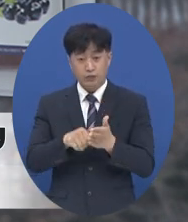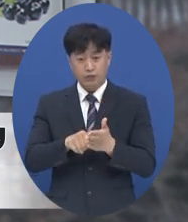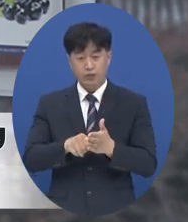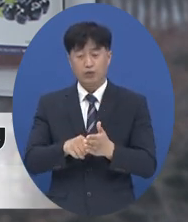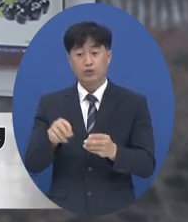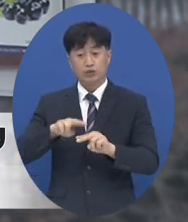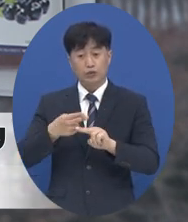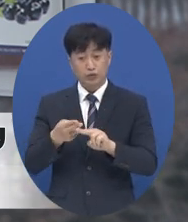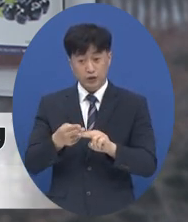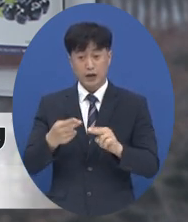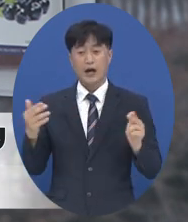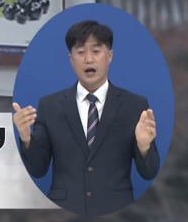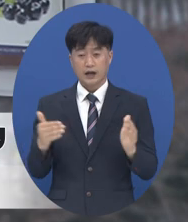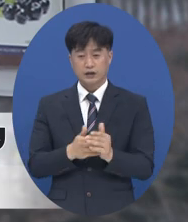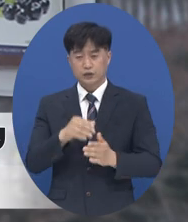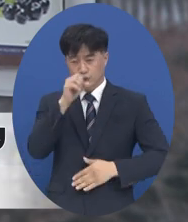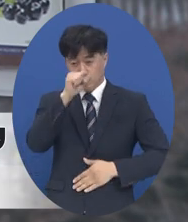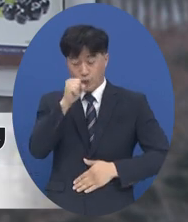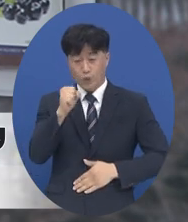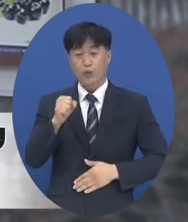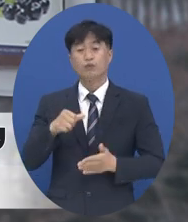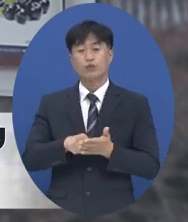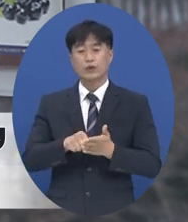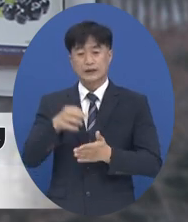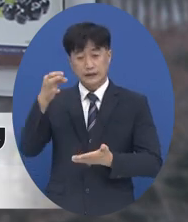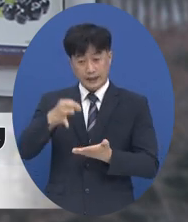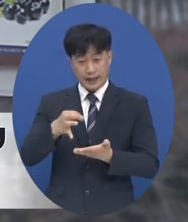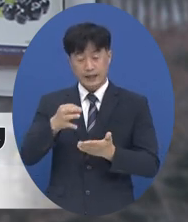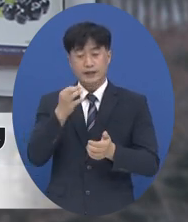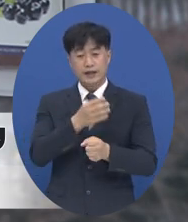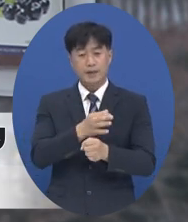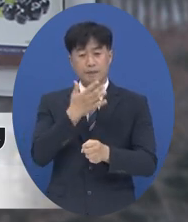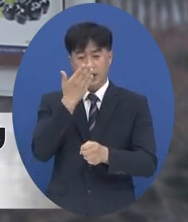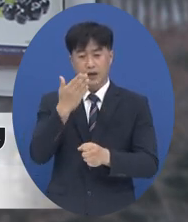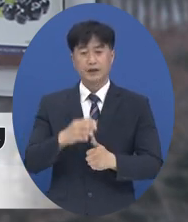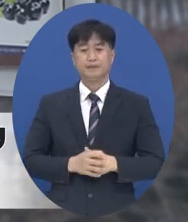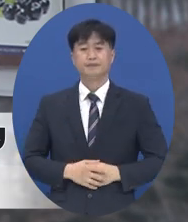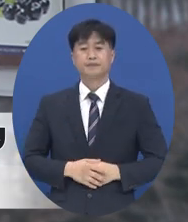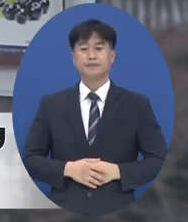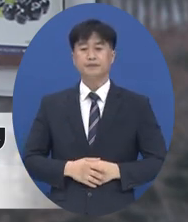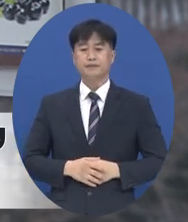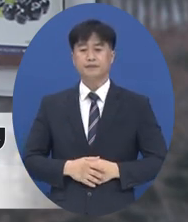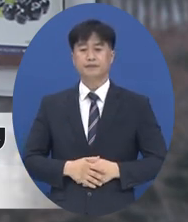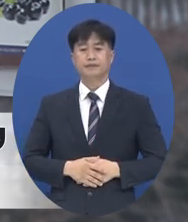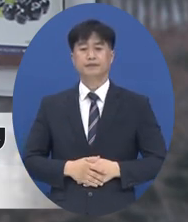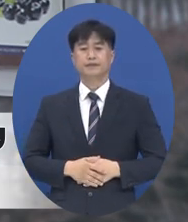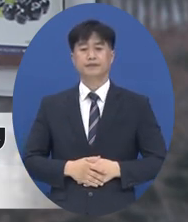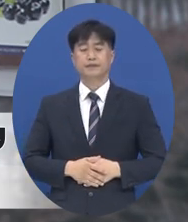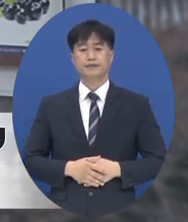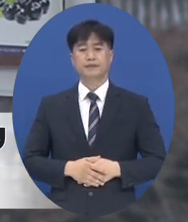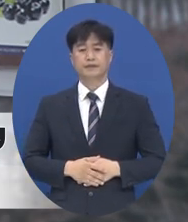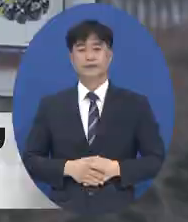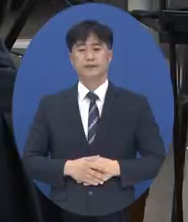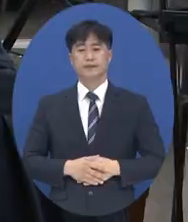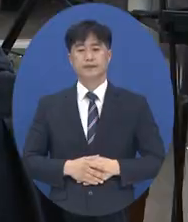질좋은 경기지역 상품들을 저렴한 값에 살 수 있습니다 구형 술 기자가 현장 다녀왔습니다